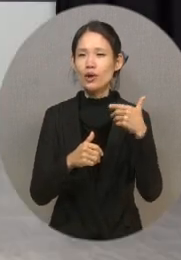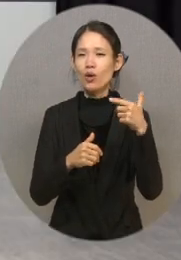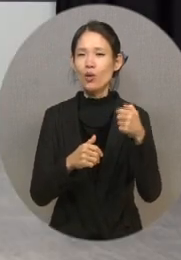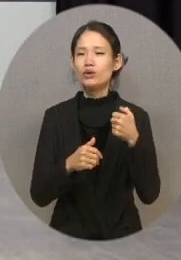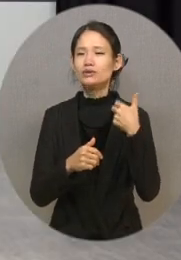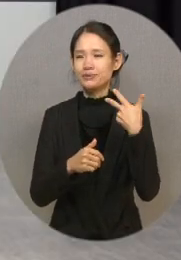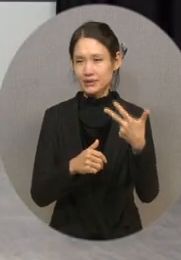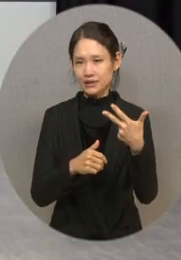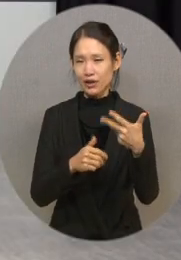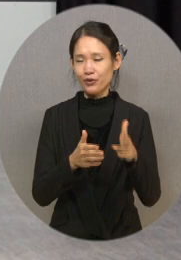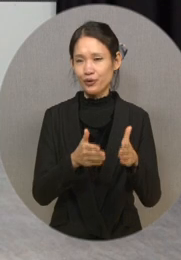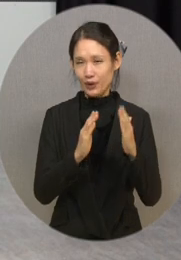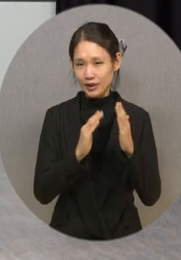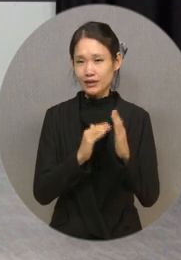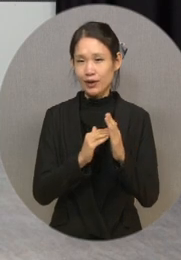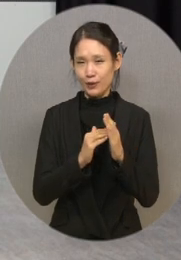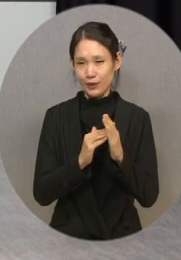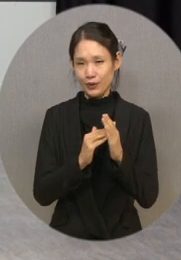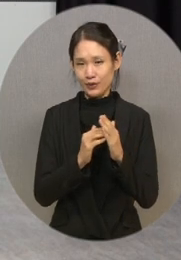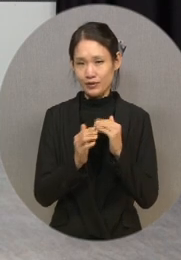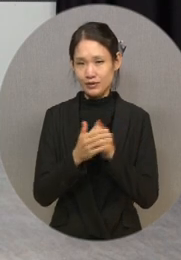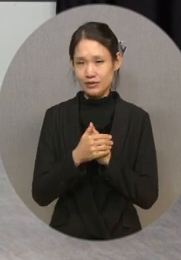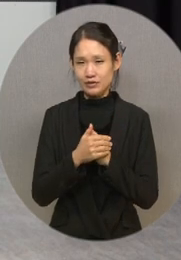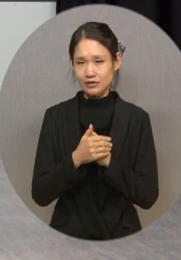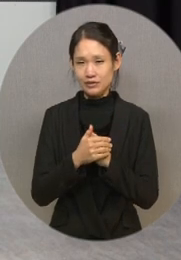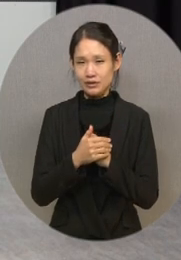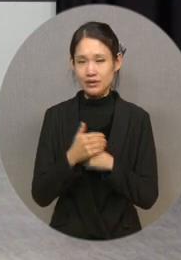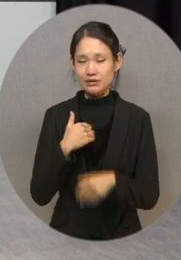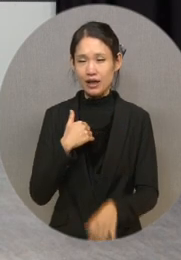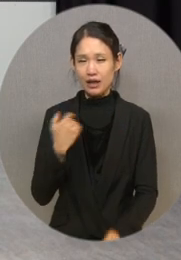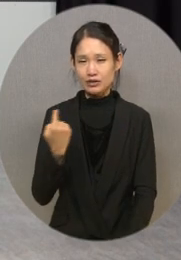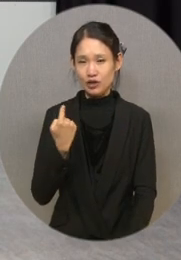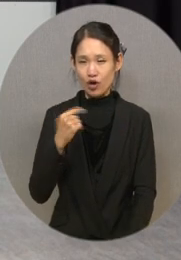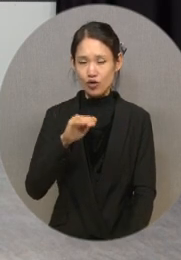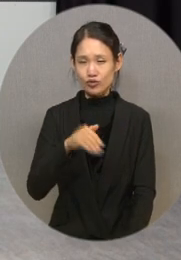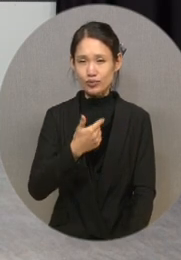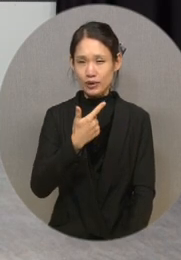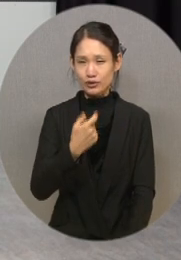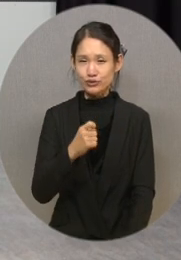1957년도 얘기입니다. 그래서 제가 그